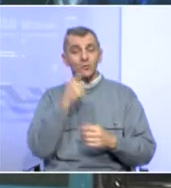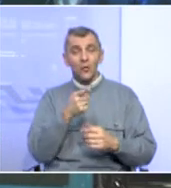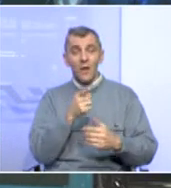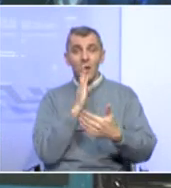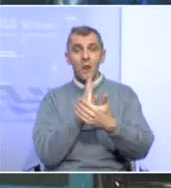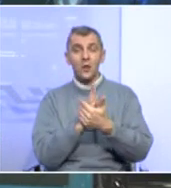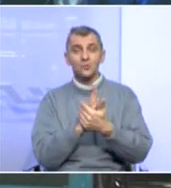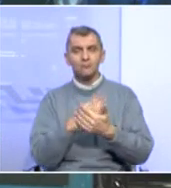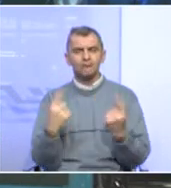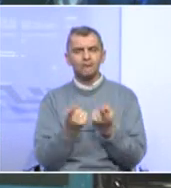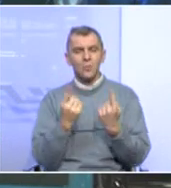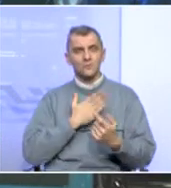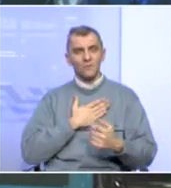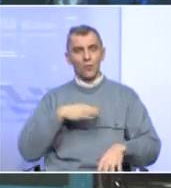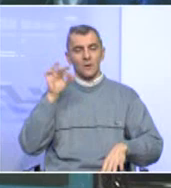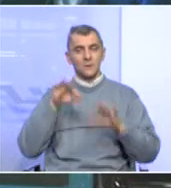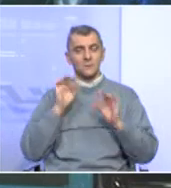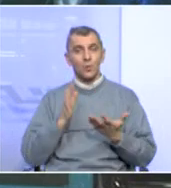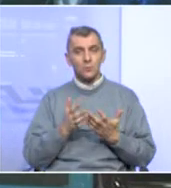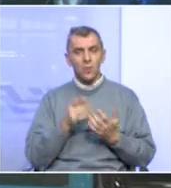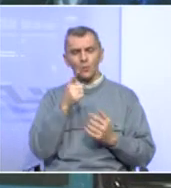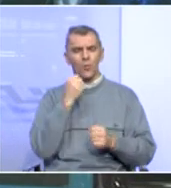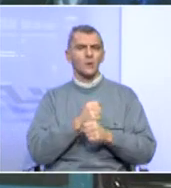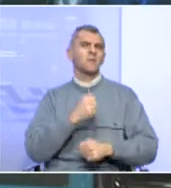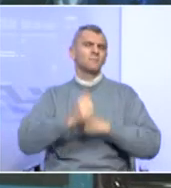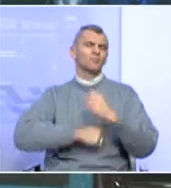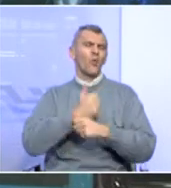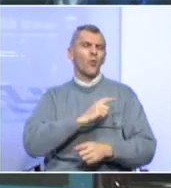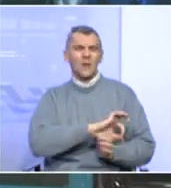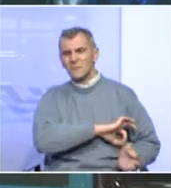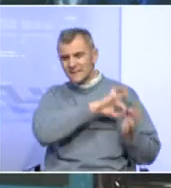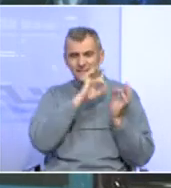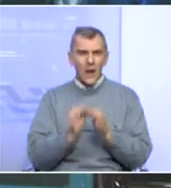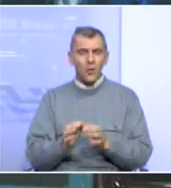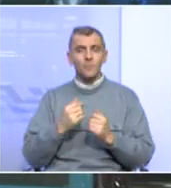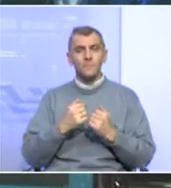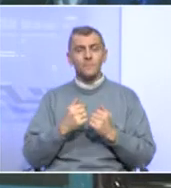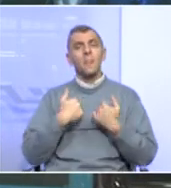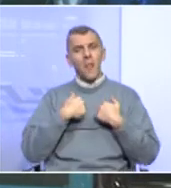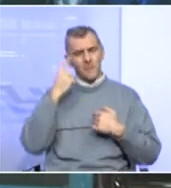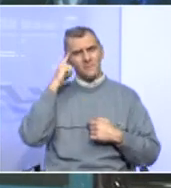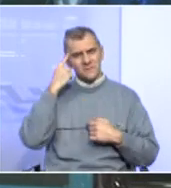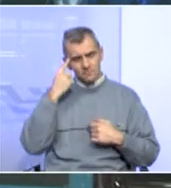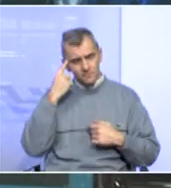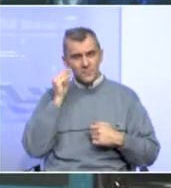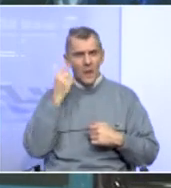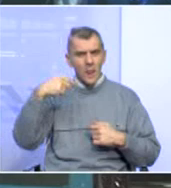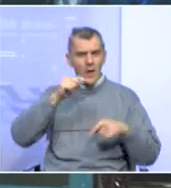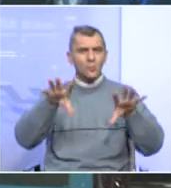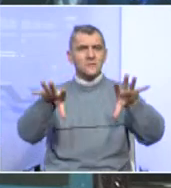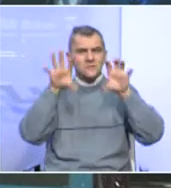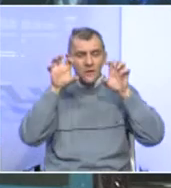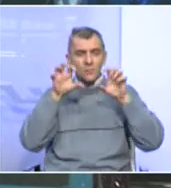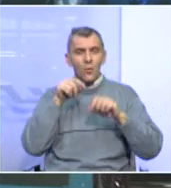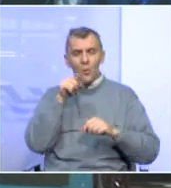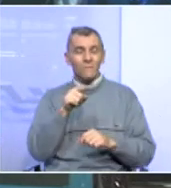homogenizirati svoje izborno tijelo. To je radio godinama. Međutim, mislim da je narod shvatio da od te mantre više nema ništa.